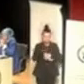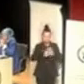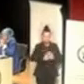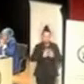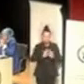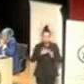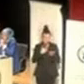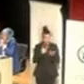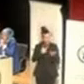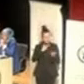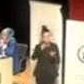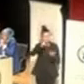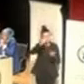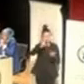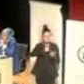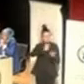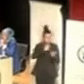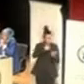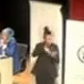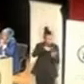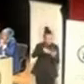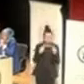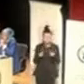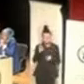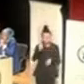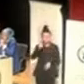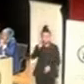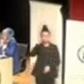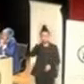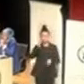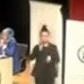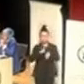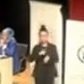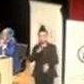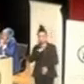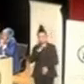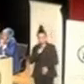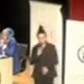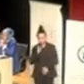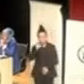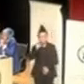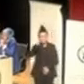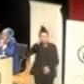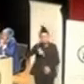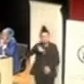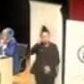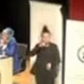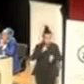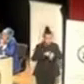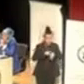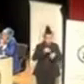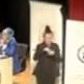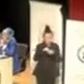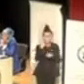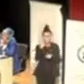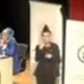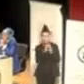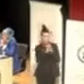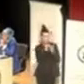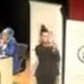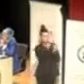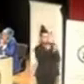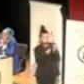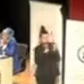oluşturmalarına imkan tanımaktadır. 15 gün süreyle 5 e-kitap ödünç alma hakkınız vardır. Eğer 15 gün süre dolduktan